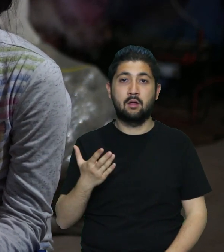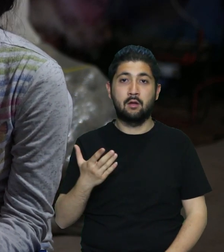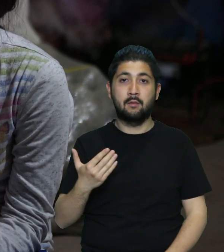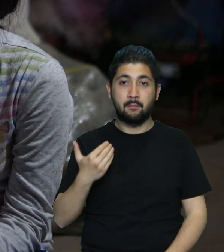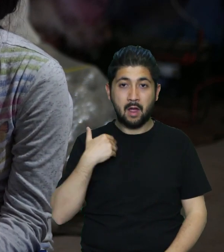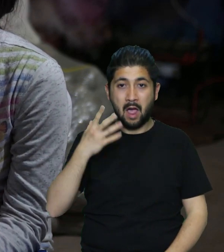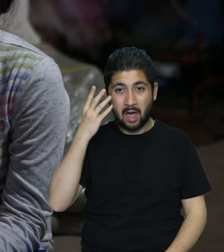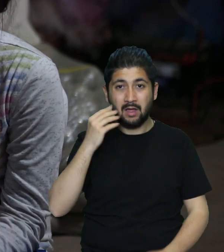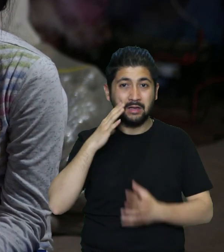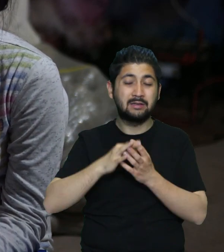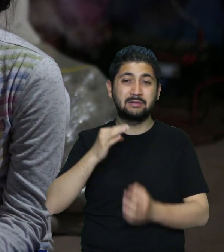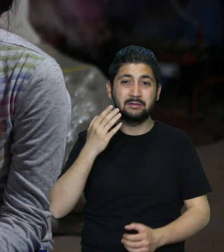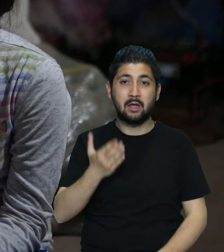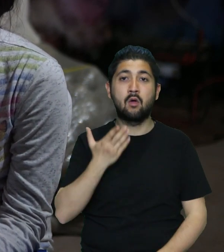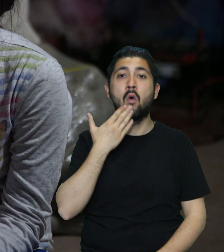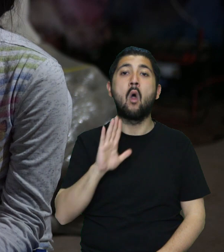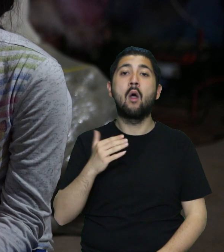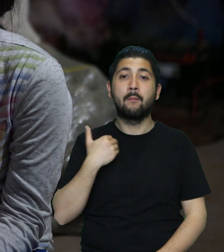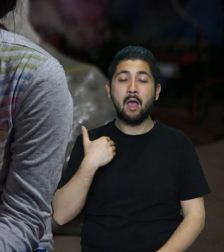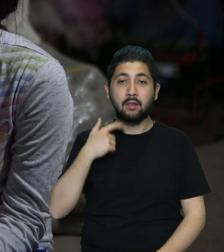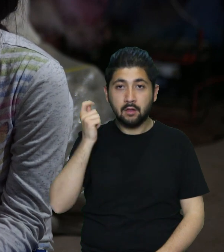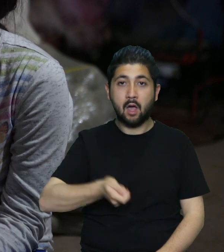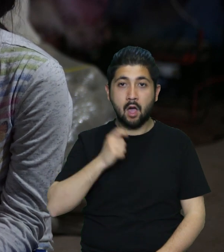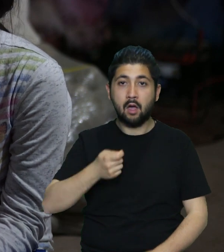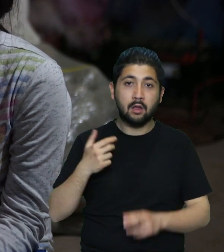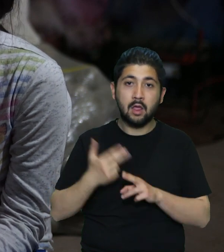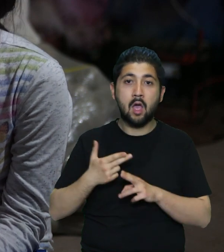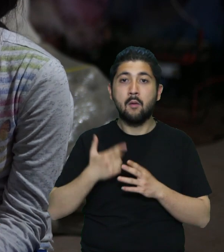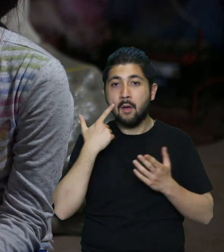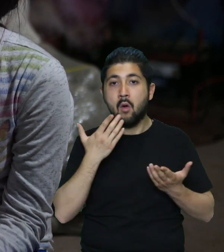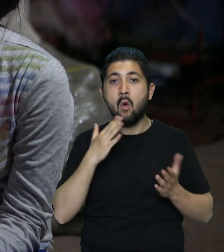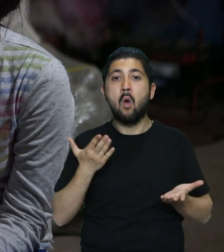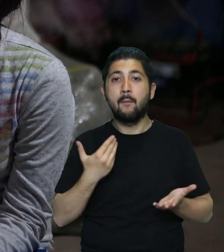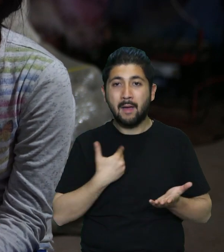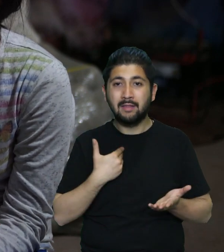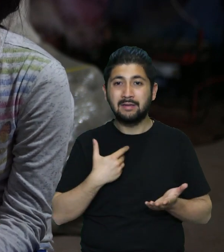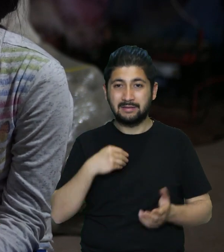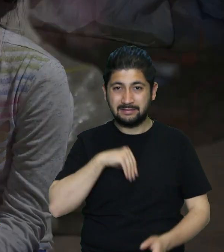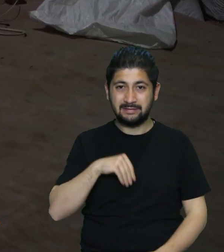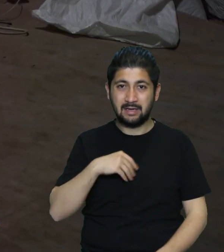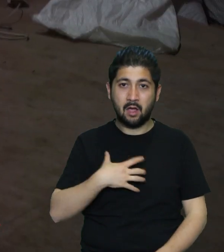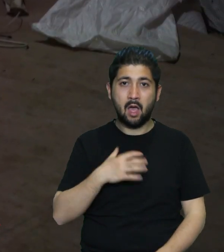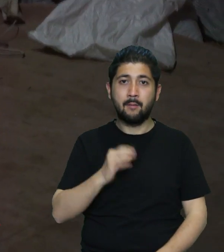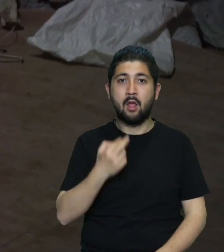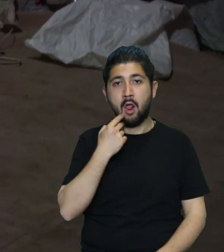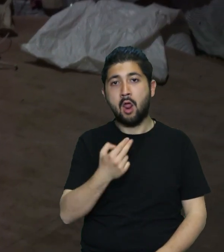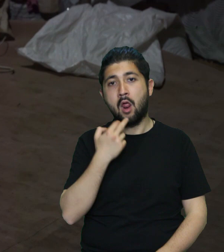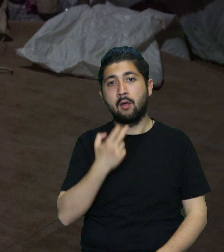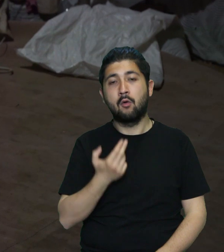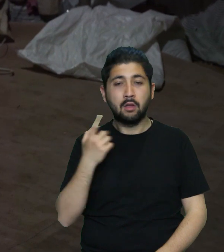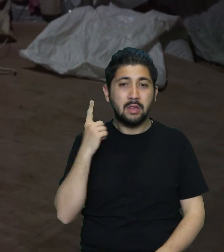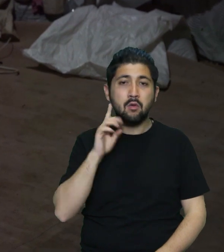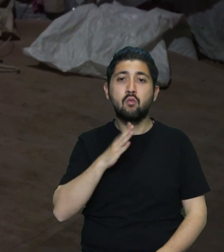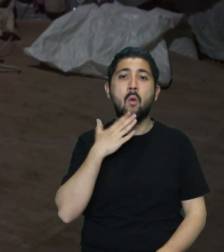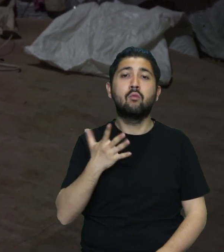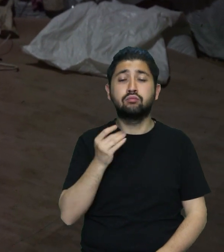beni anlayan insan yok. Beni tarlada dinleyen yok. Yani ben içimden kendi kendime konuşuyorum. Çok